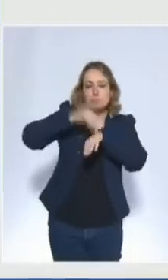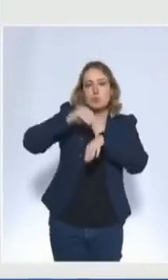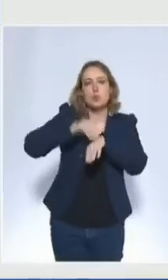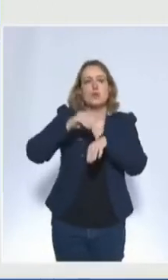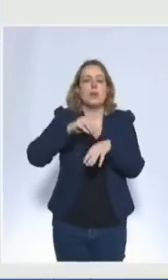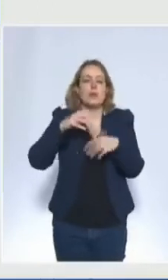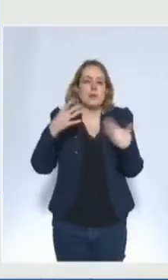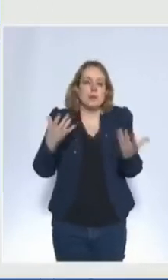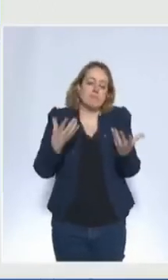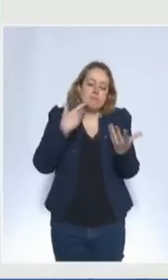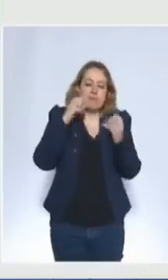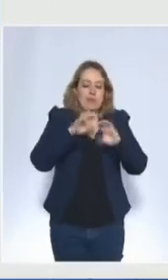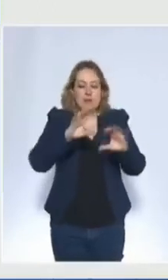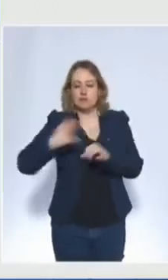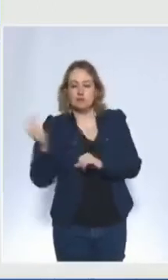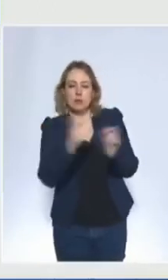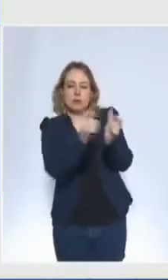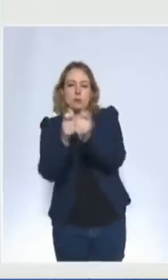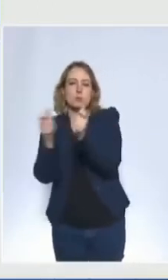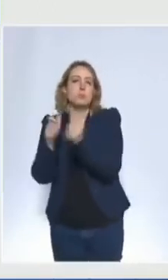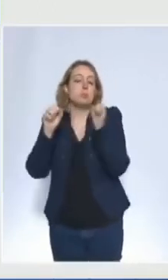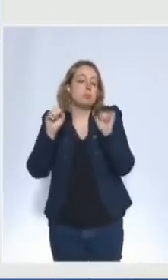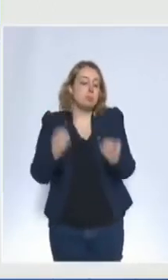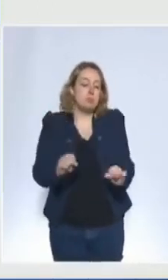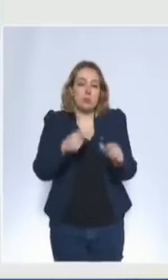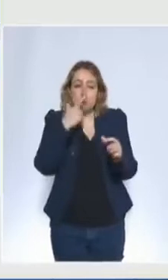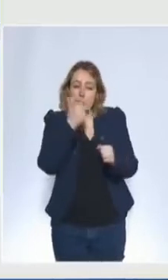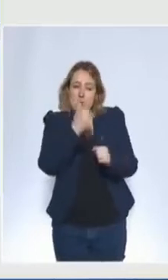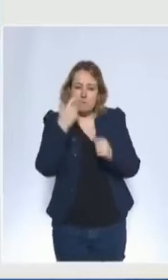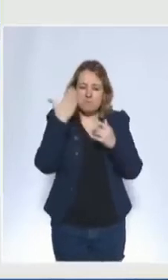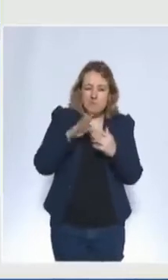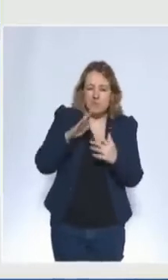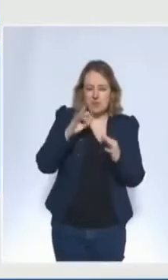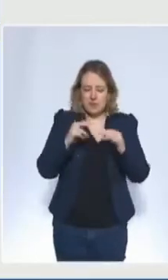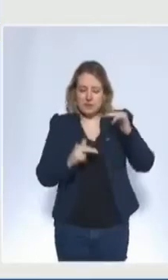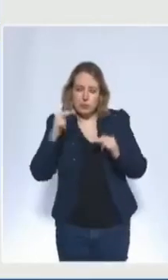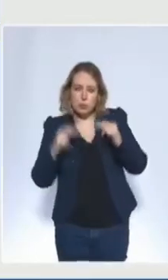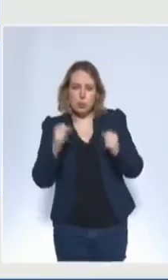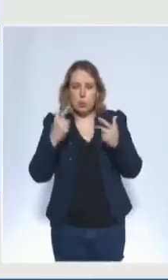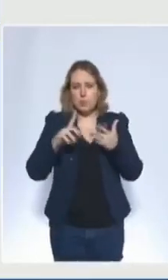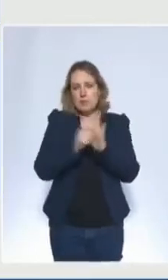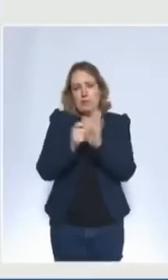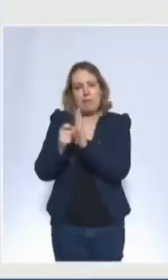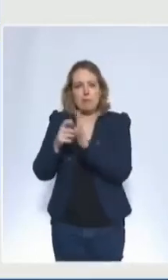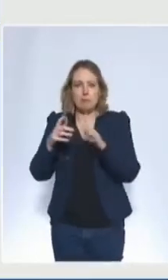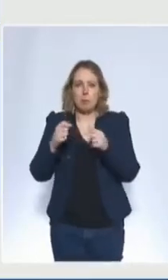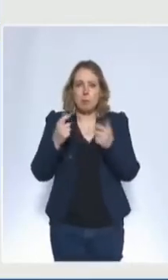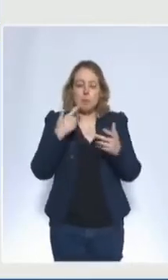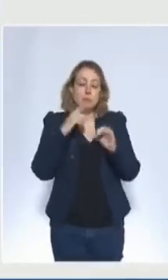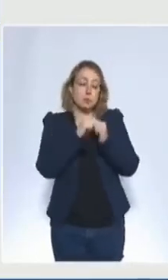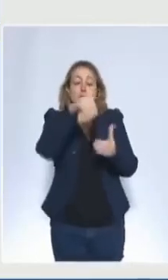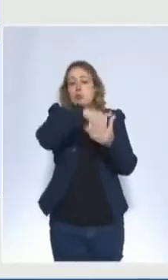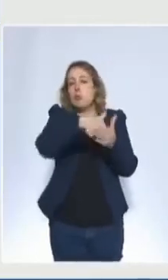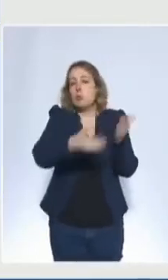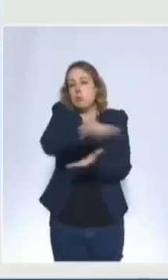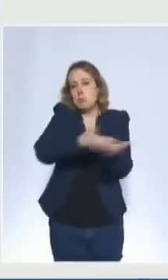en laissant aux entreprises de soin de maintenir le bon niveau dans le cadre de leur dialogue social inter